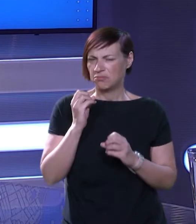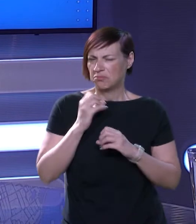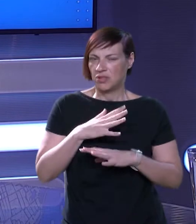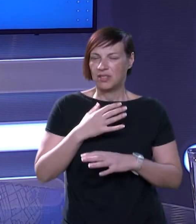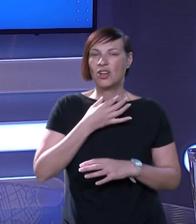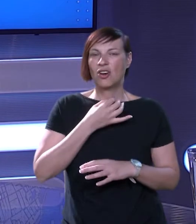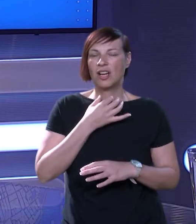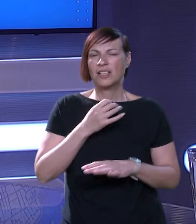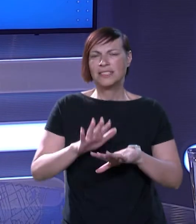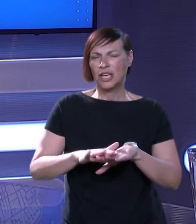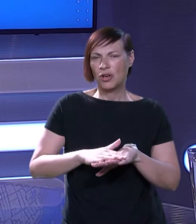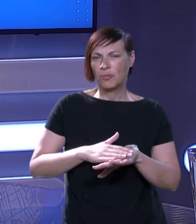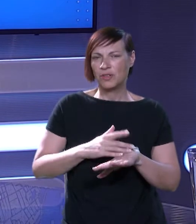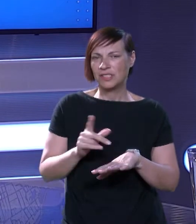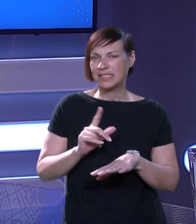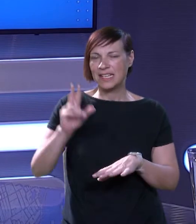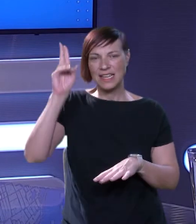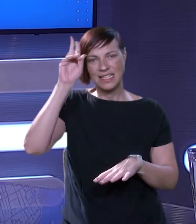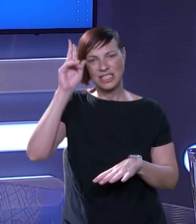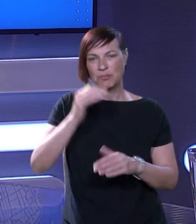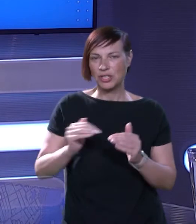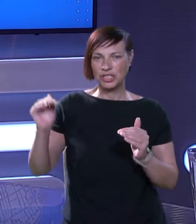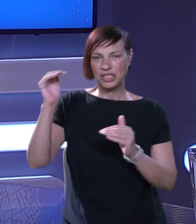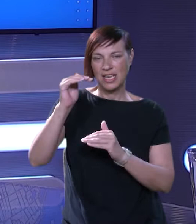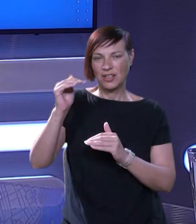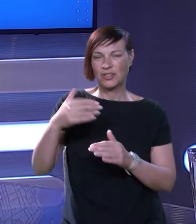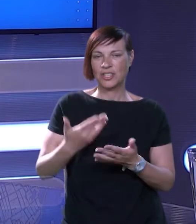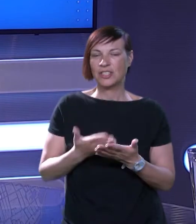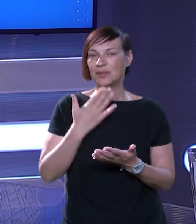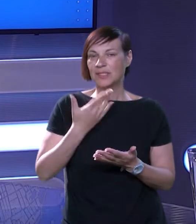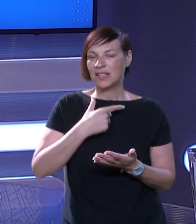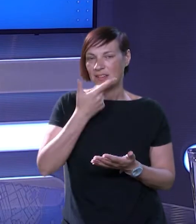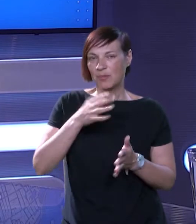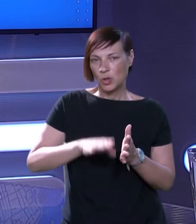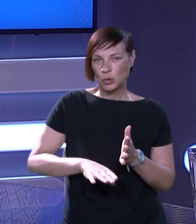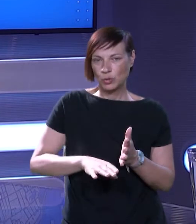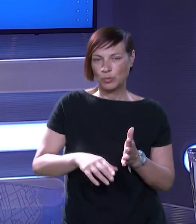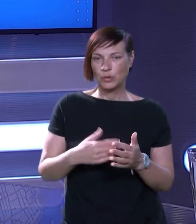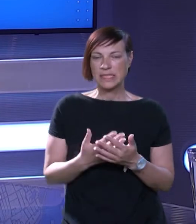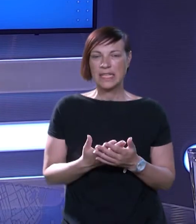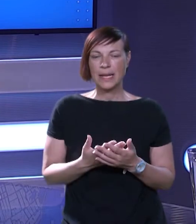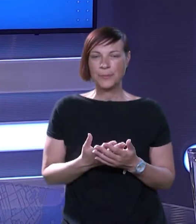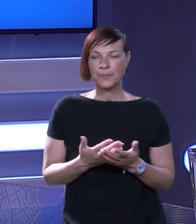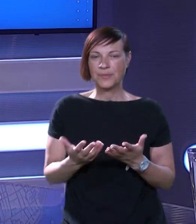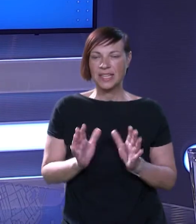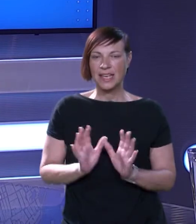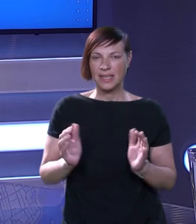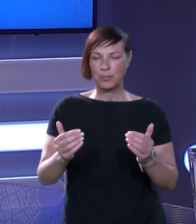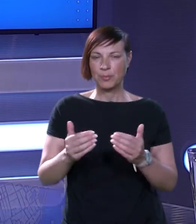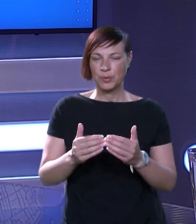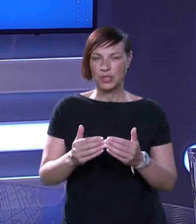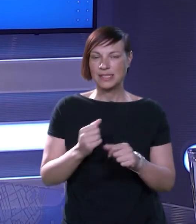rekao je, oprostite, nećemo moći ipak na gornjoj etaži, da smo se, hvala Bogu, spustili dole gdje je ono